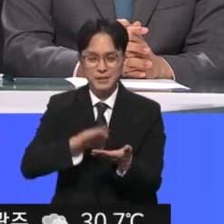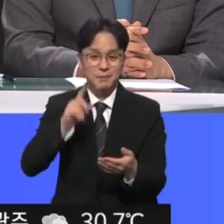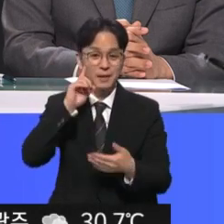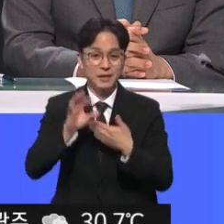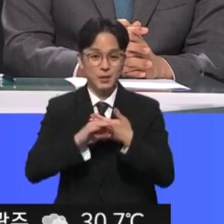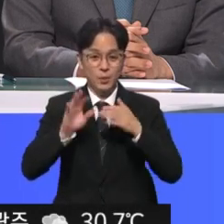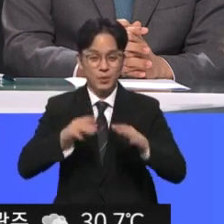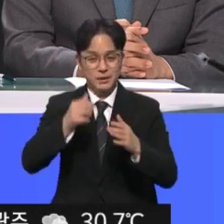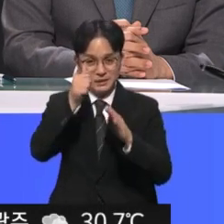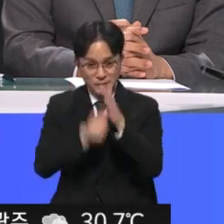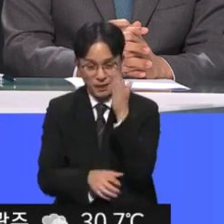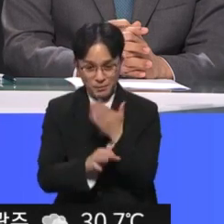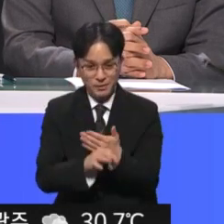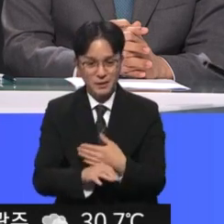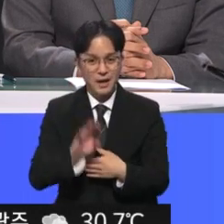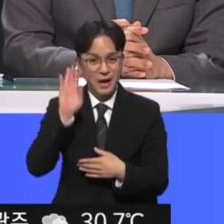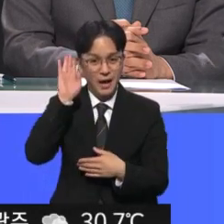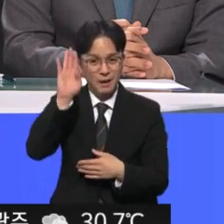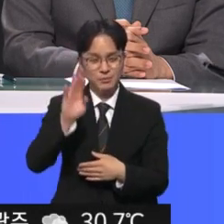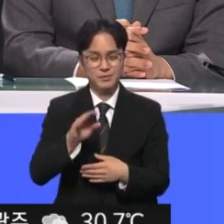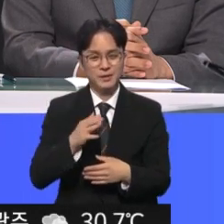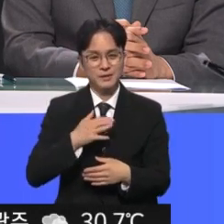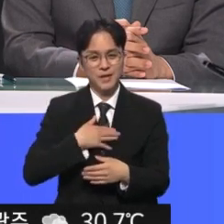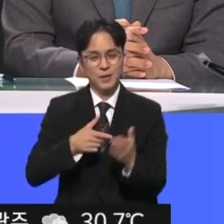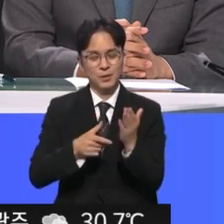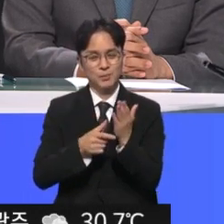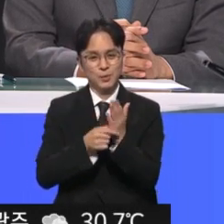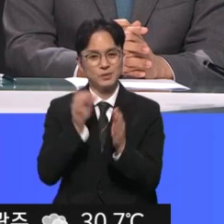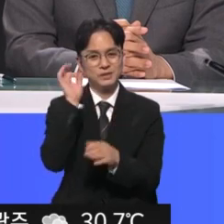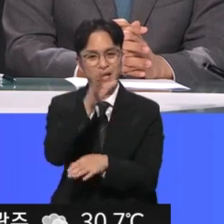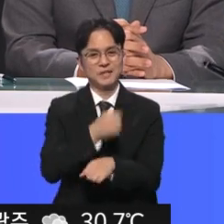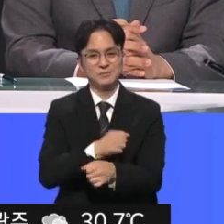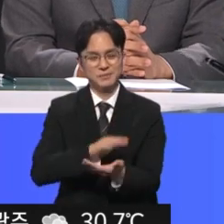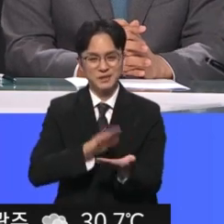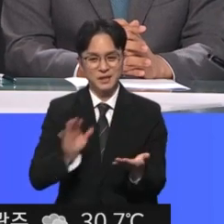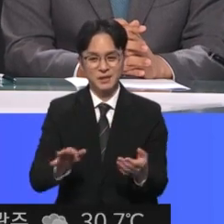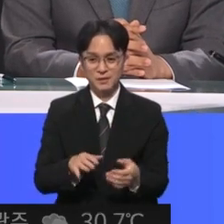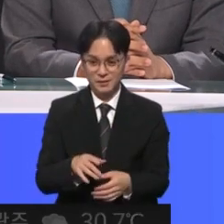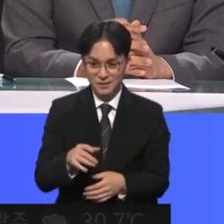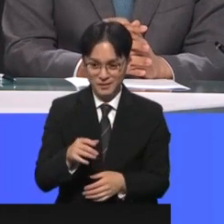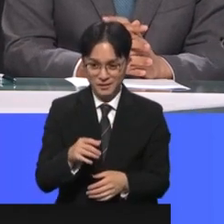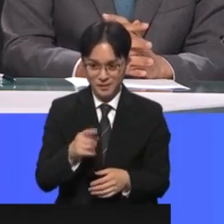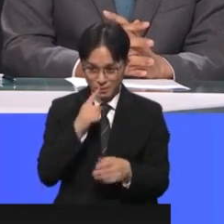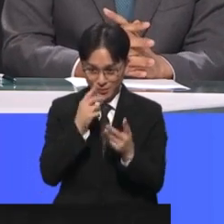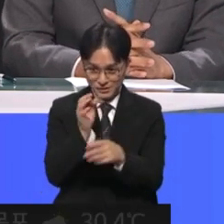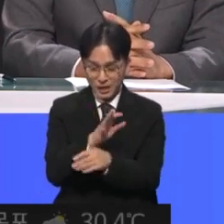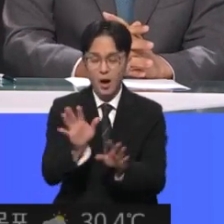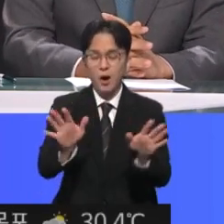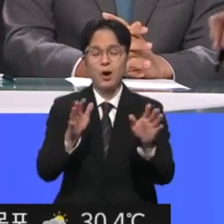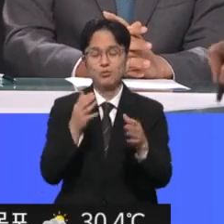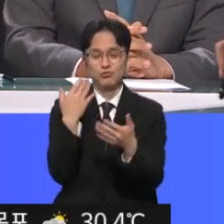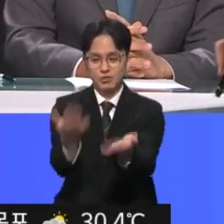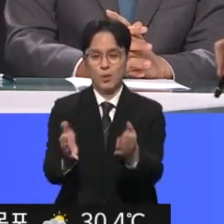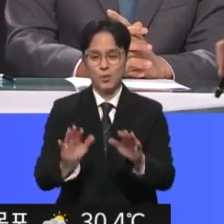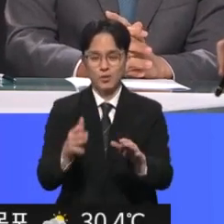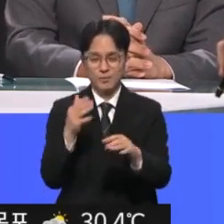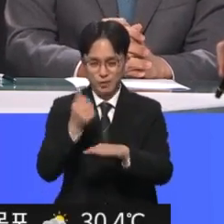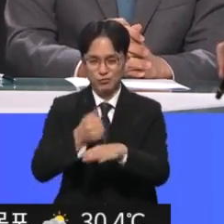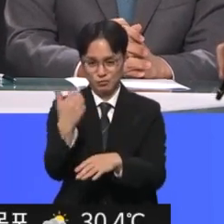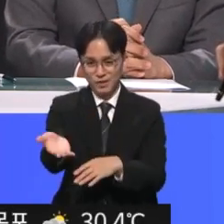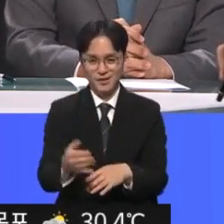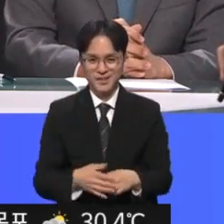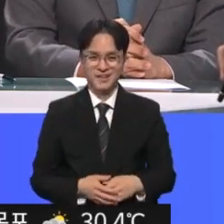만약 오늘도 실패한다면 그냥 제 돈으로 보겠습니다. 이분 드리겠습니다. 네. 저희는 거꾸로